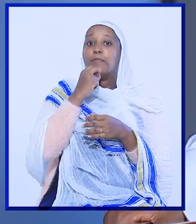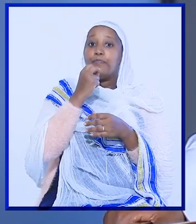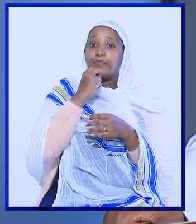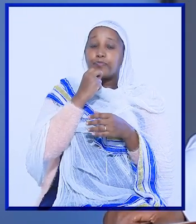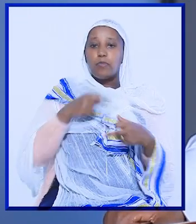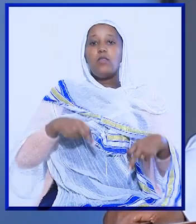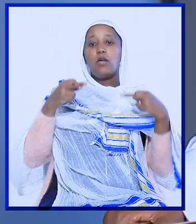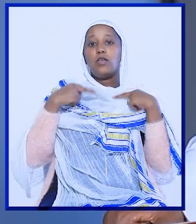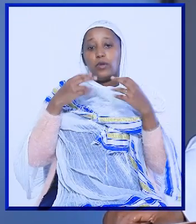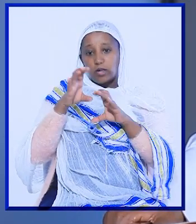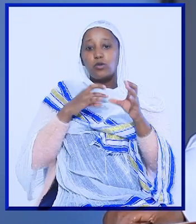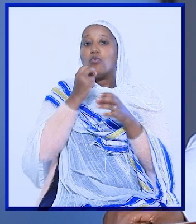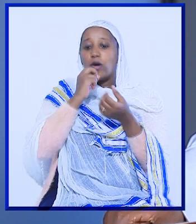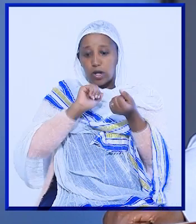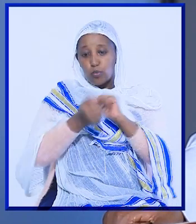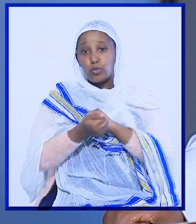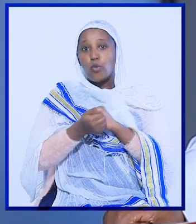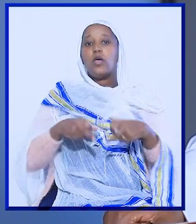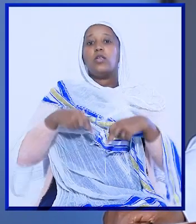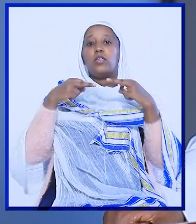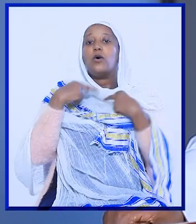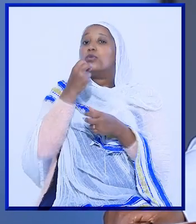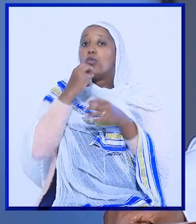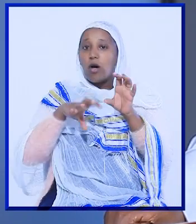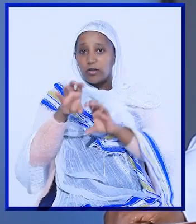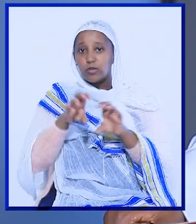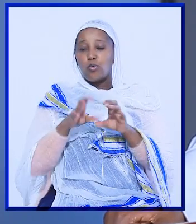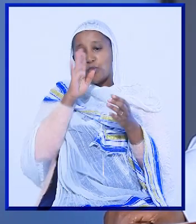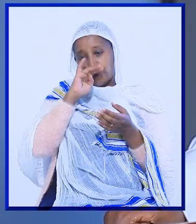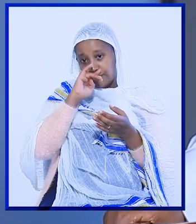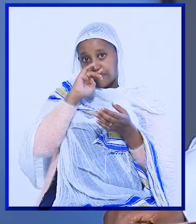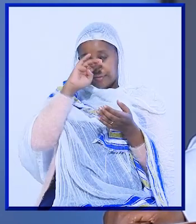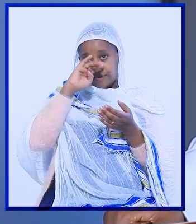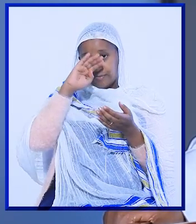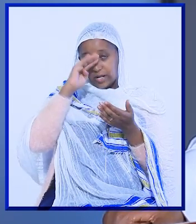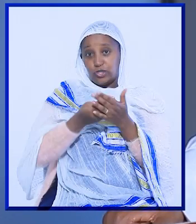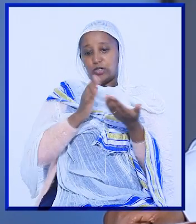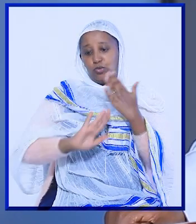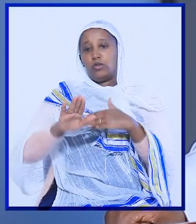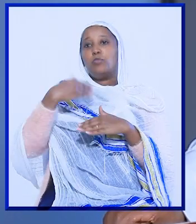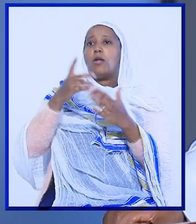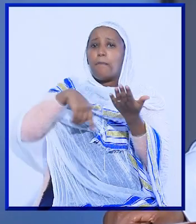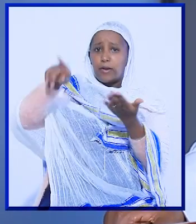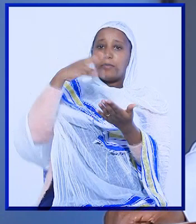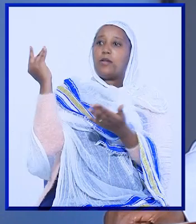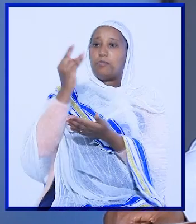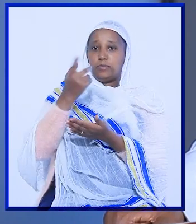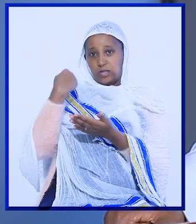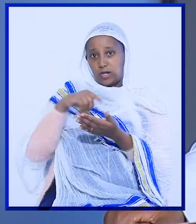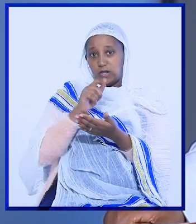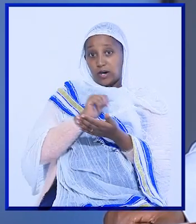መንፈስ ቅዱስ አማካኝነት ማየ ሕይወት አድርጎ ውሃውን ለውጦልን የሕይወት ውሃ አድርጎልን በልጅነት ከተወለድን